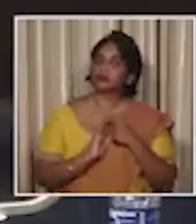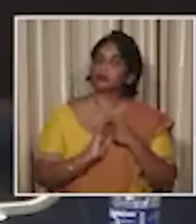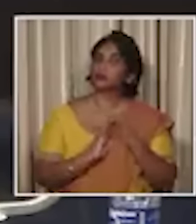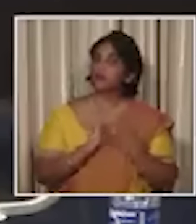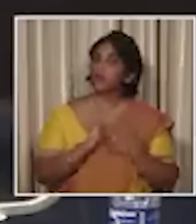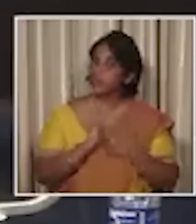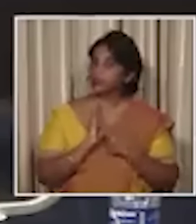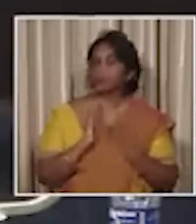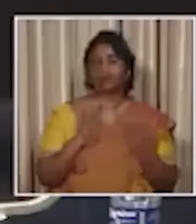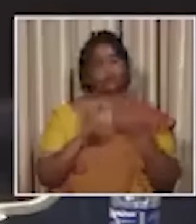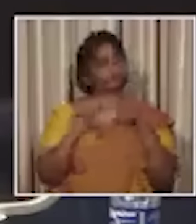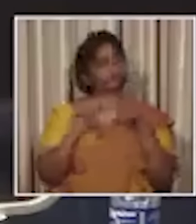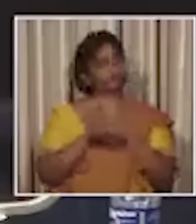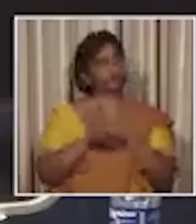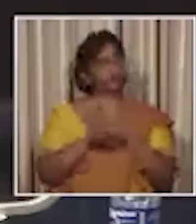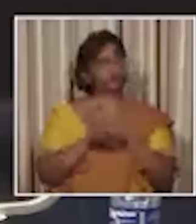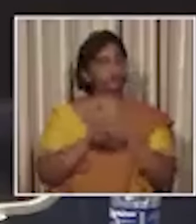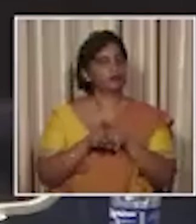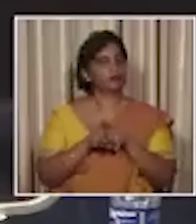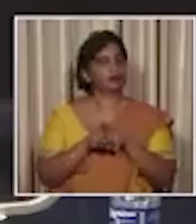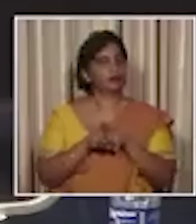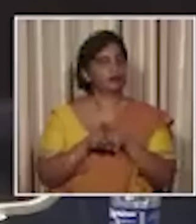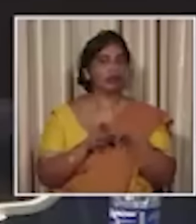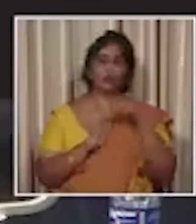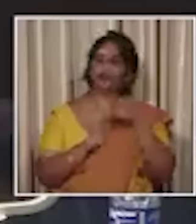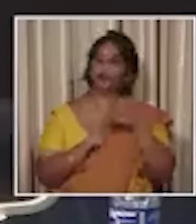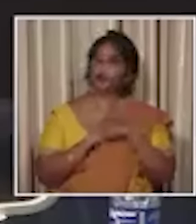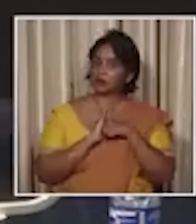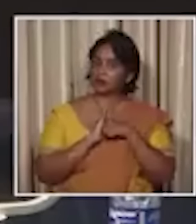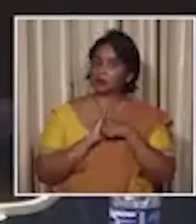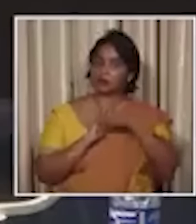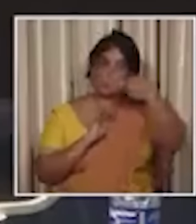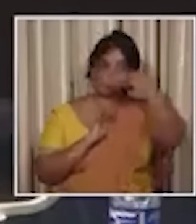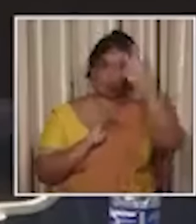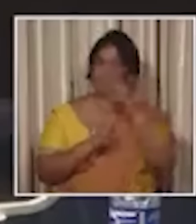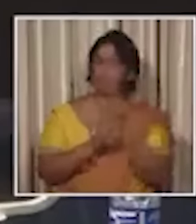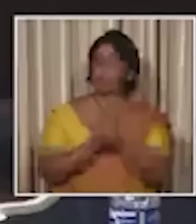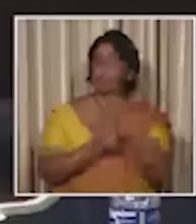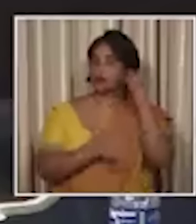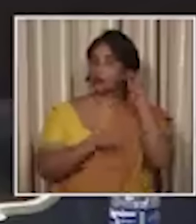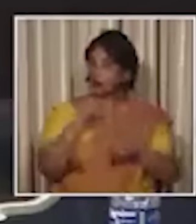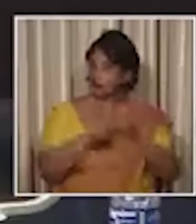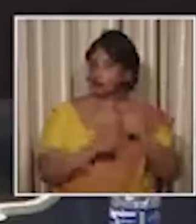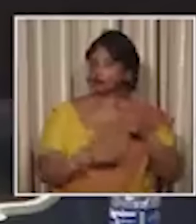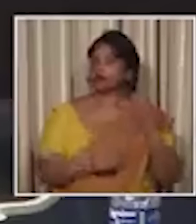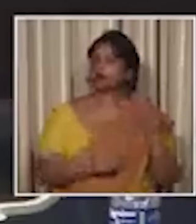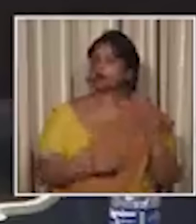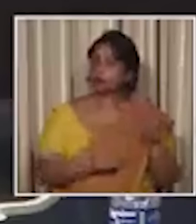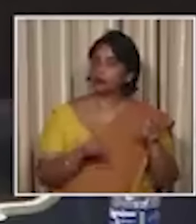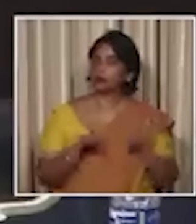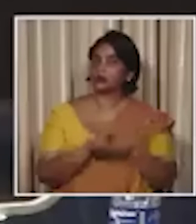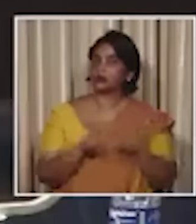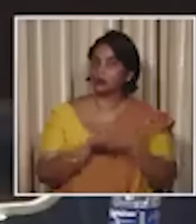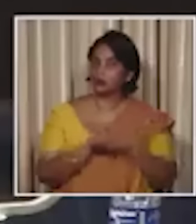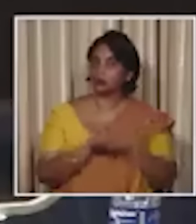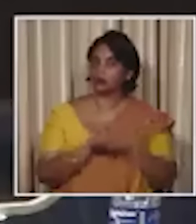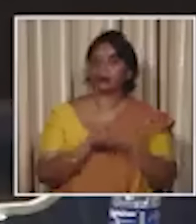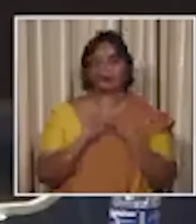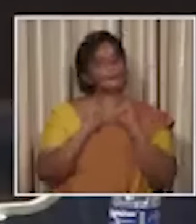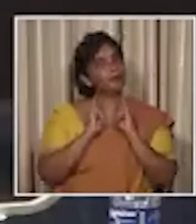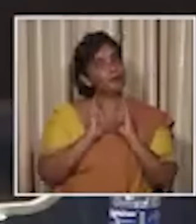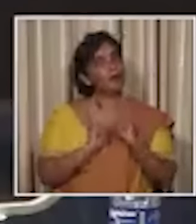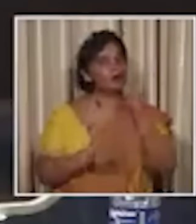உத்தியோகத்தர்கள் தென்பகுதியிலே குற்றம் இழைத்தவர்கள் அல்லது வடக்கு கிழக்கிலே குற்றம் இழைத்தவர்கள் தான் அங்கே அதிகாரிகளாக பணியாற்றி கொண்டிருக்கிறார்கள். அரசியல்வாதிகளிடம்